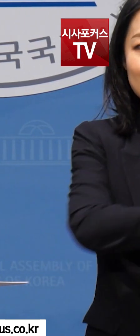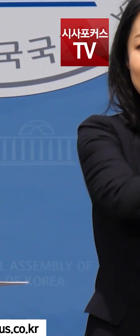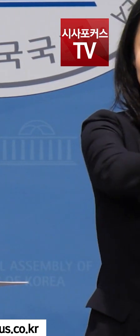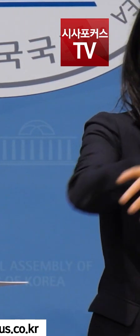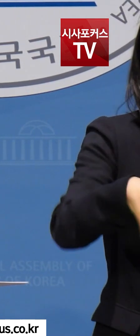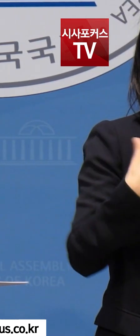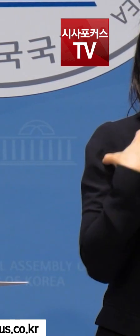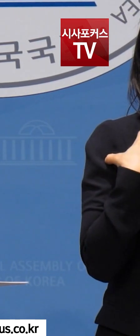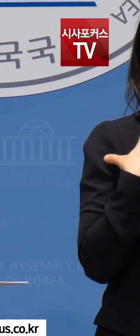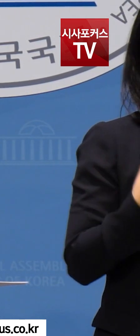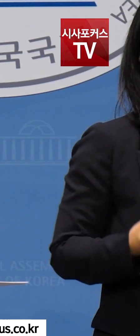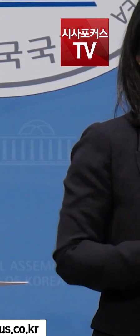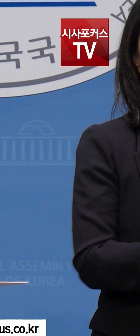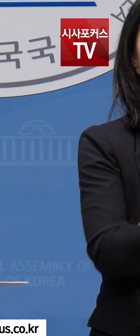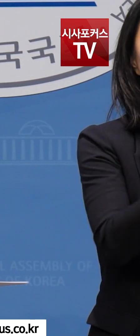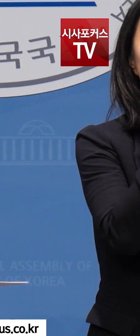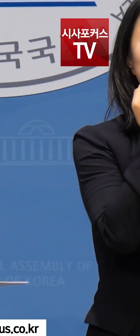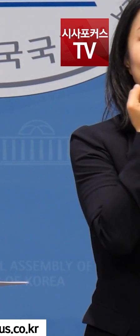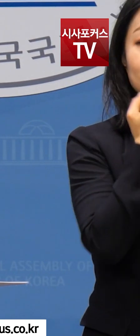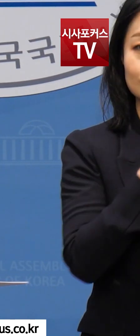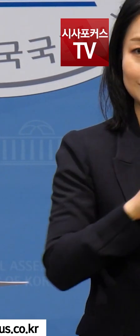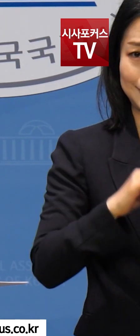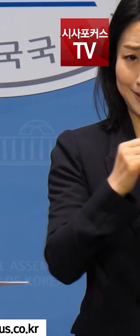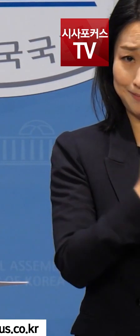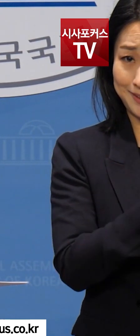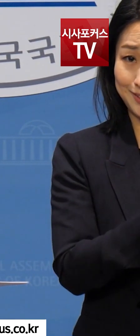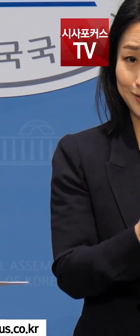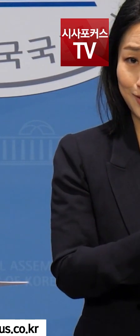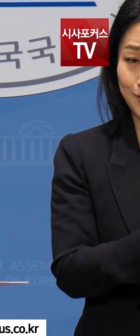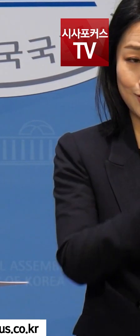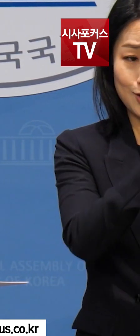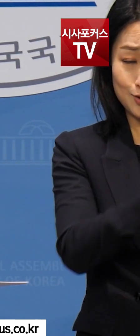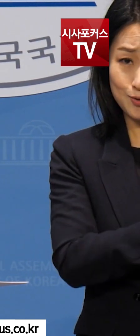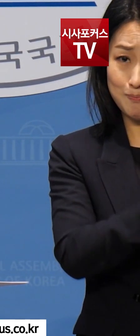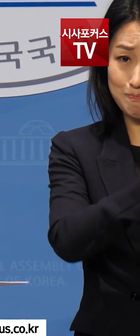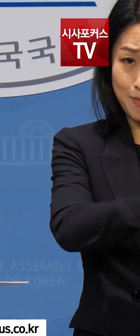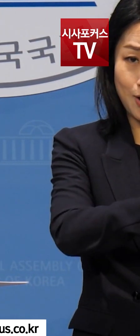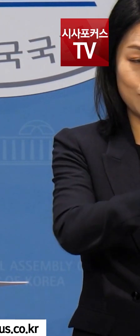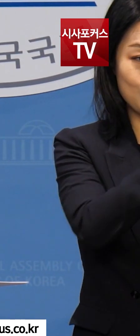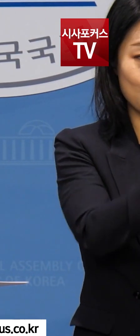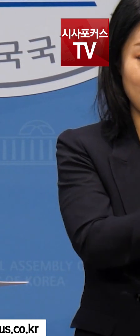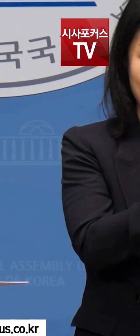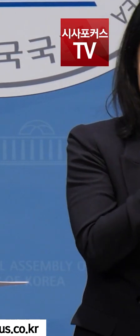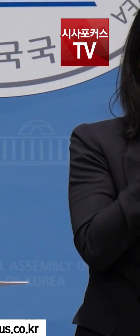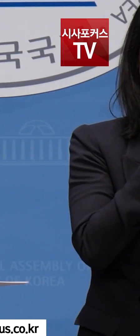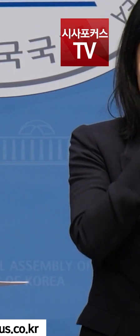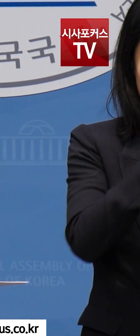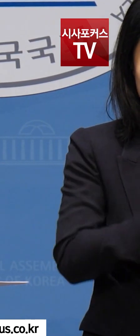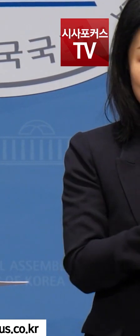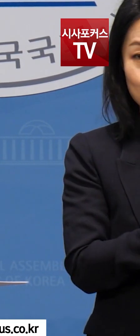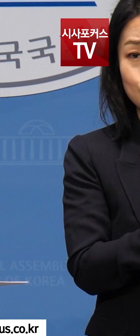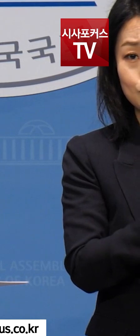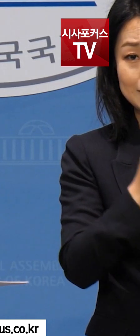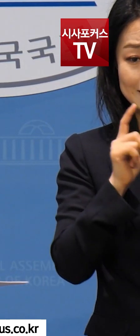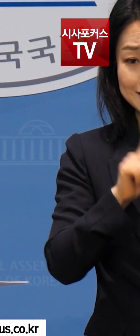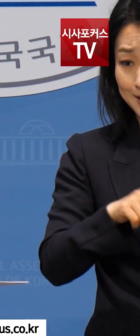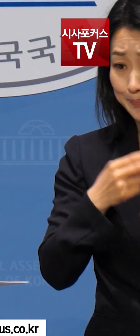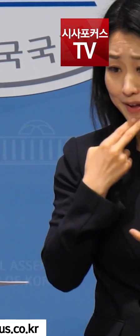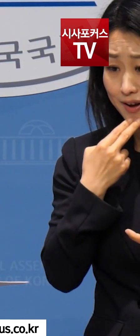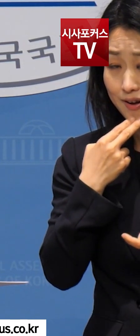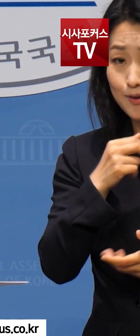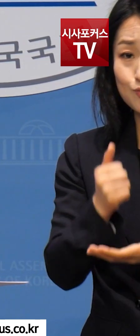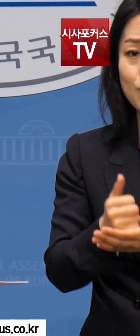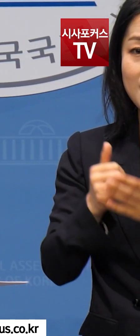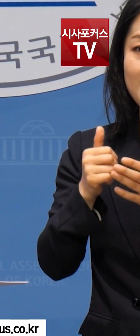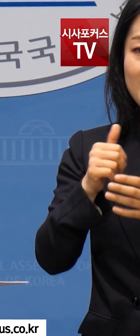문제가 없는 세상을 만들었습니다 치윤 무죄 반윤 유죄 가된 윤성열 대통령식